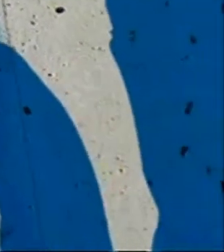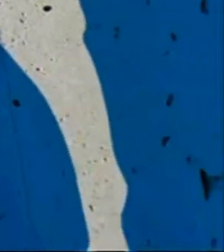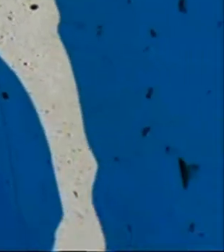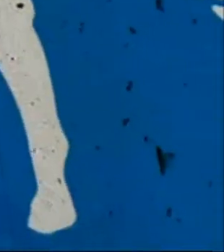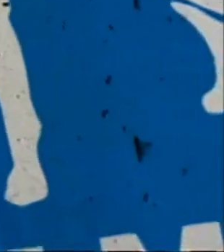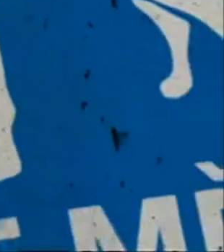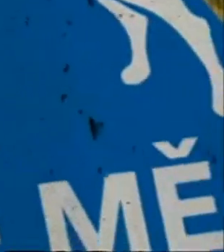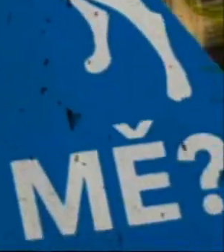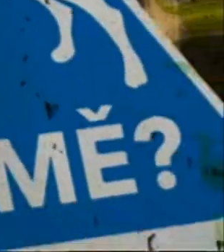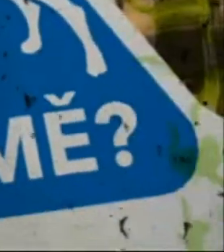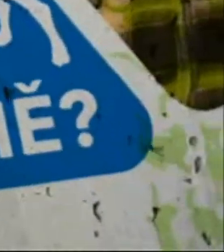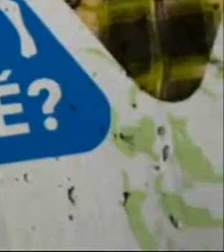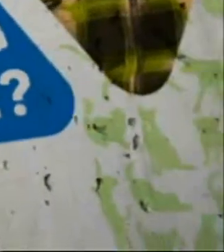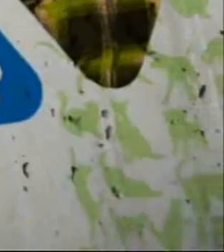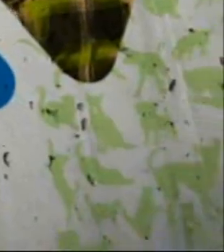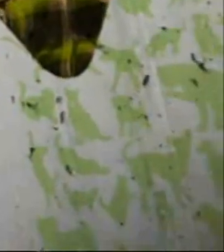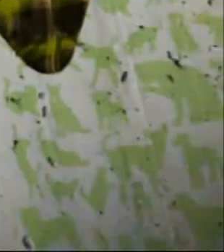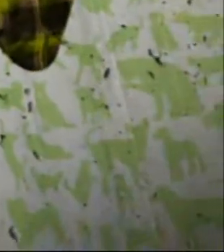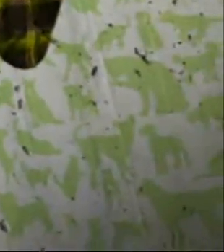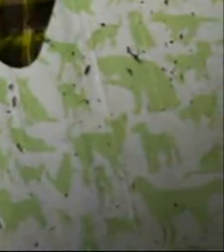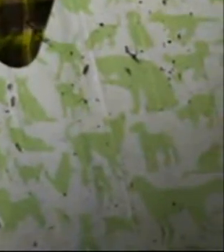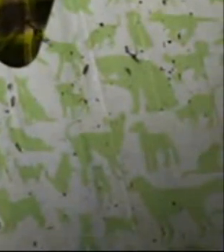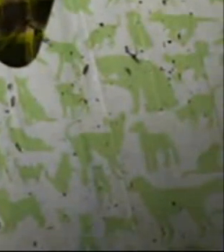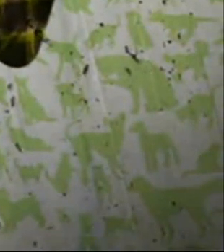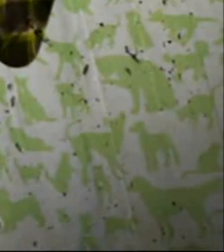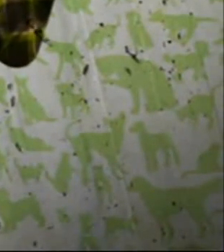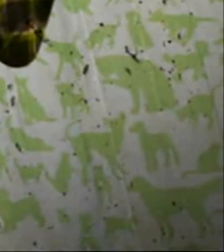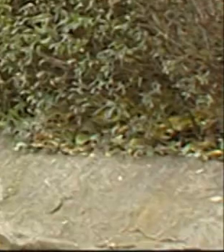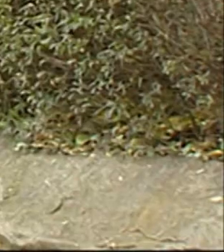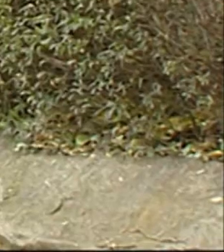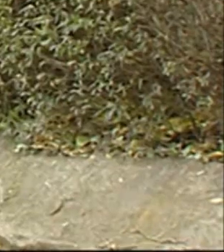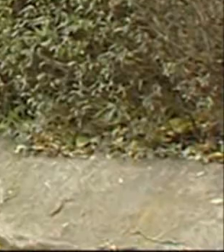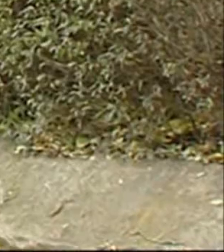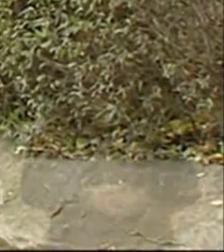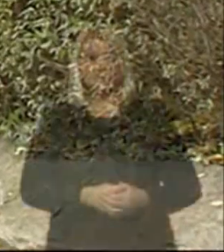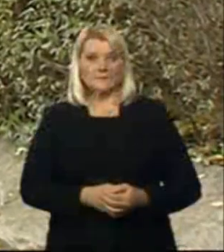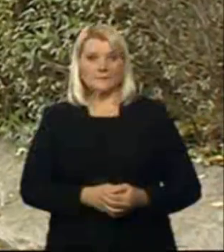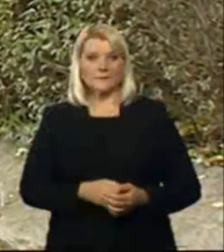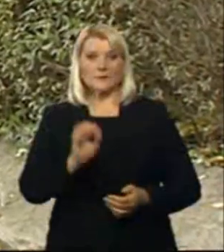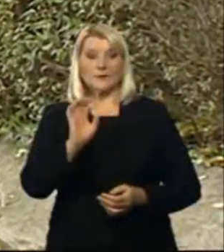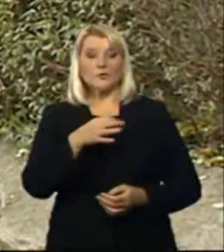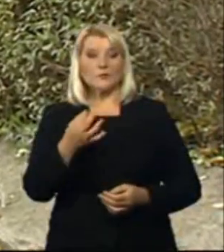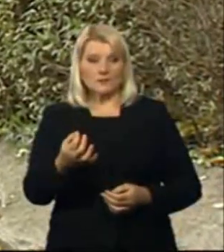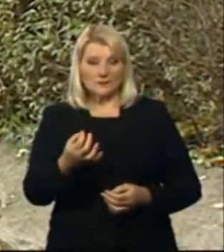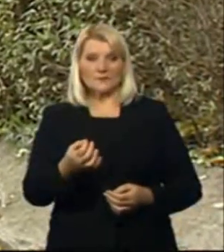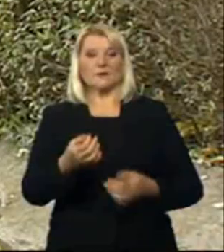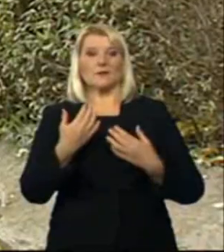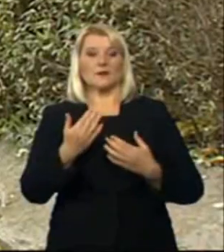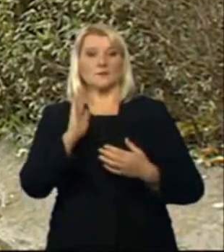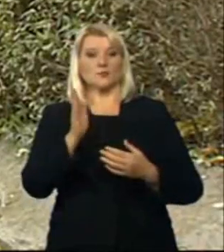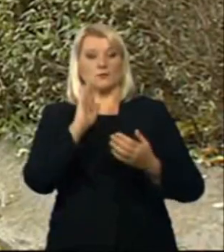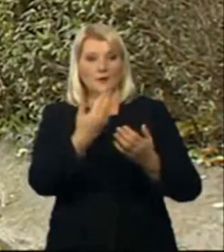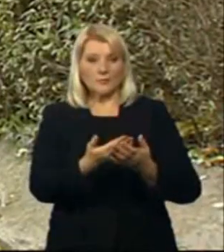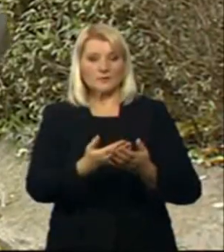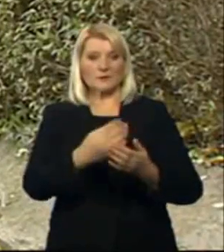malovanou. Někde musí být ráj. Dobrý den. S nabídkou opuštěných a